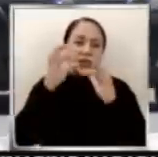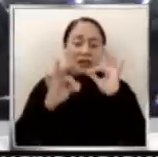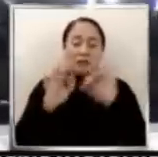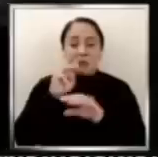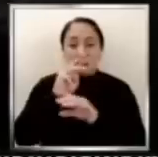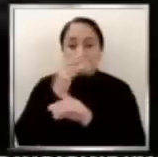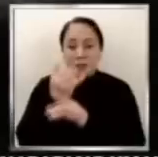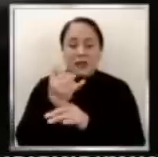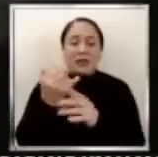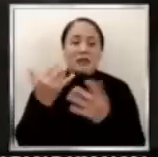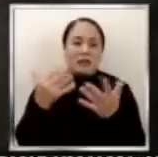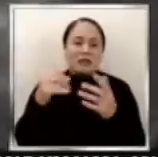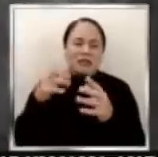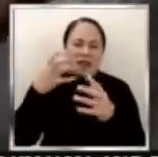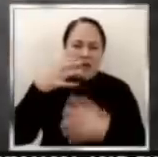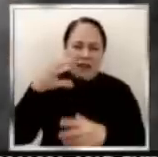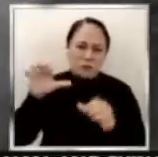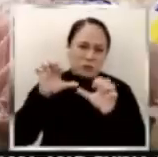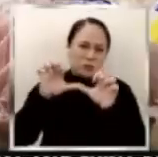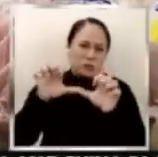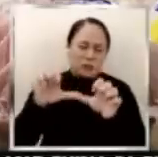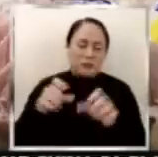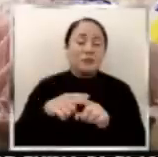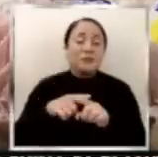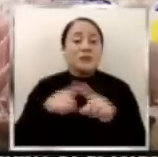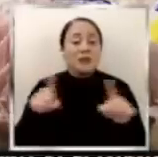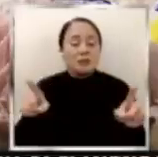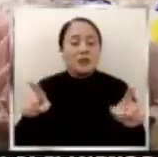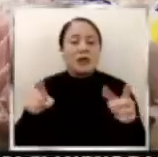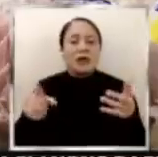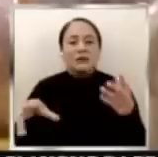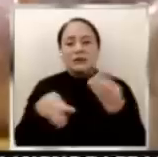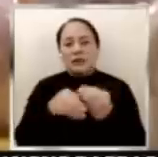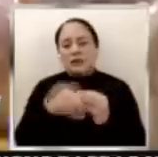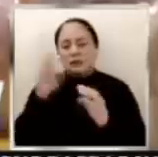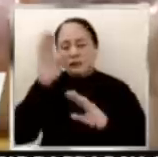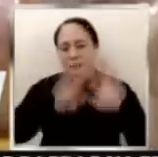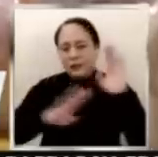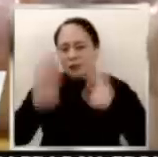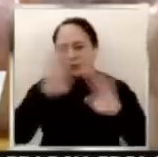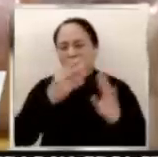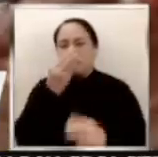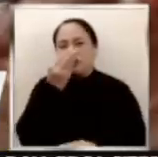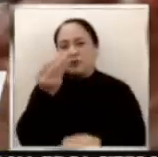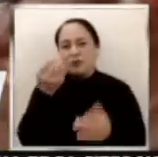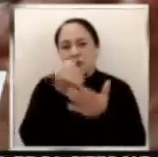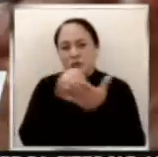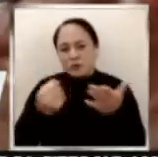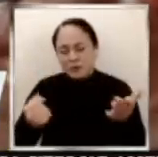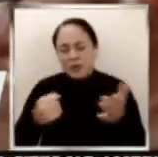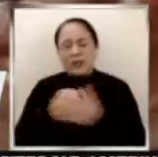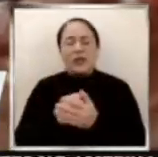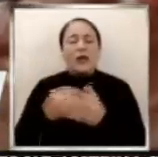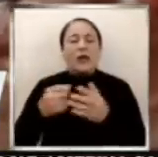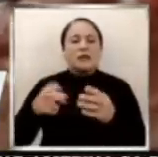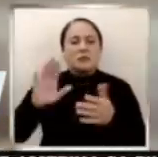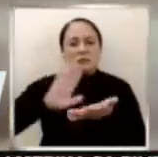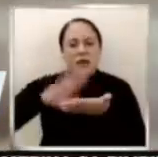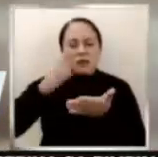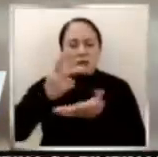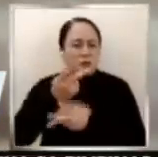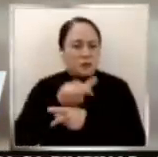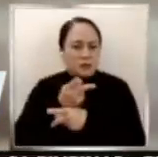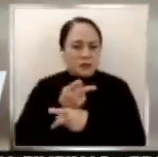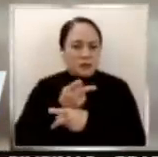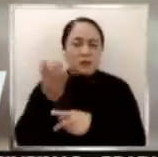na yan ang init. Pero dagdag lang daw yung problema ng kumukonting supply at mataas na gastos sa produksyon na noong nakaraang